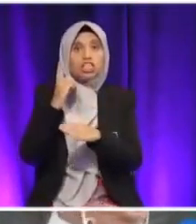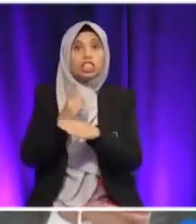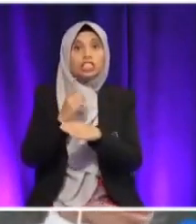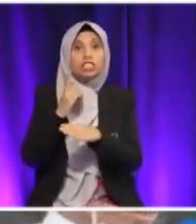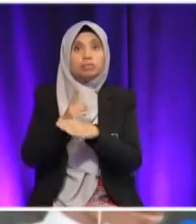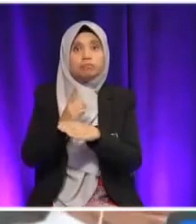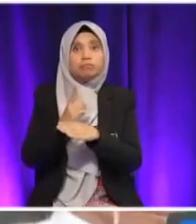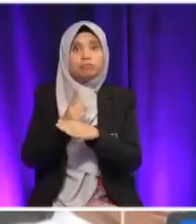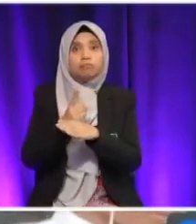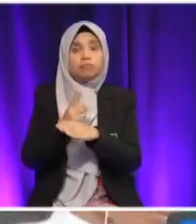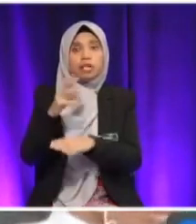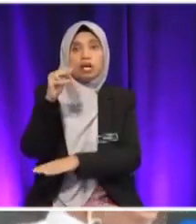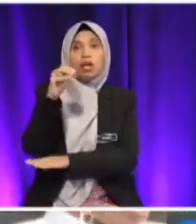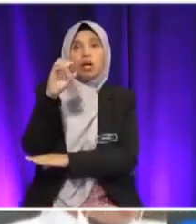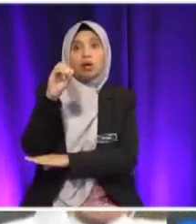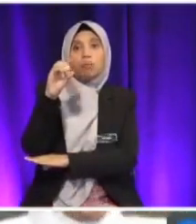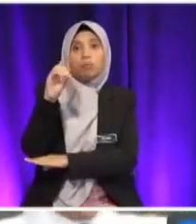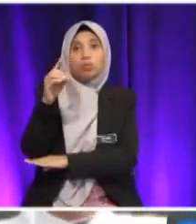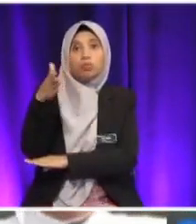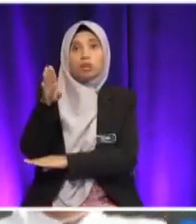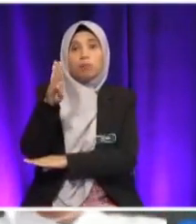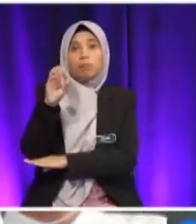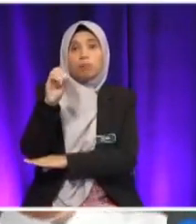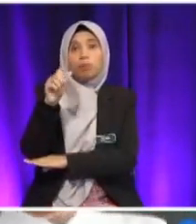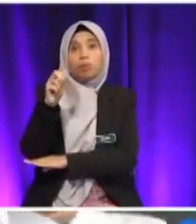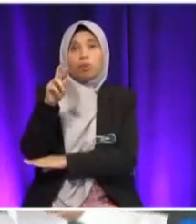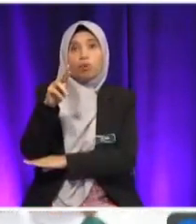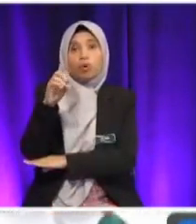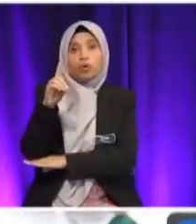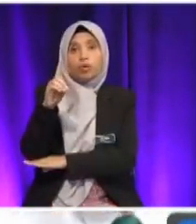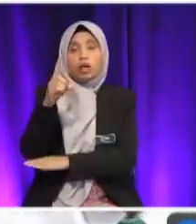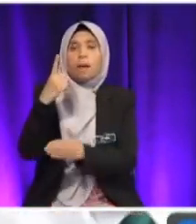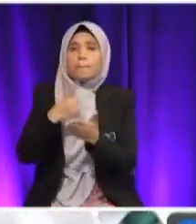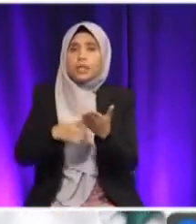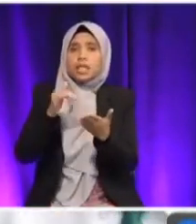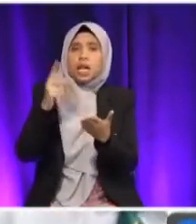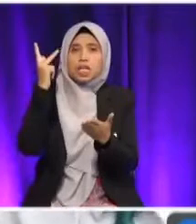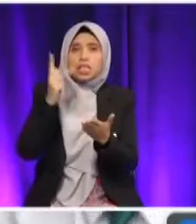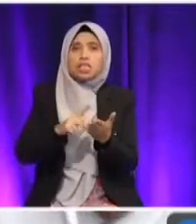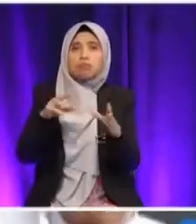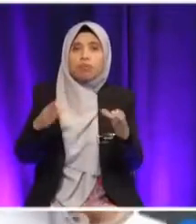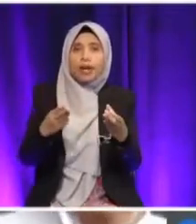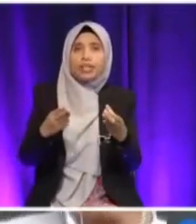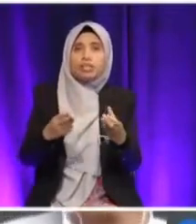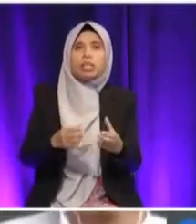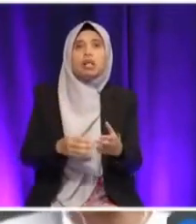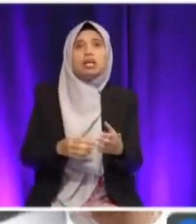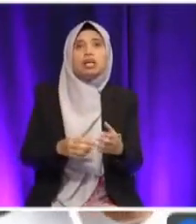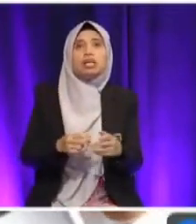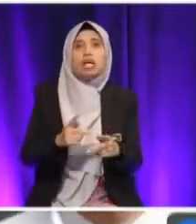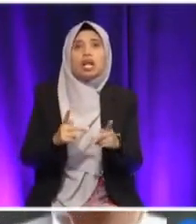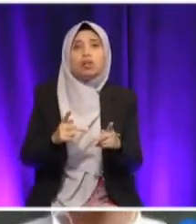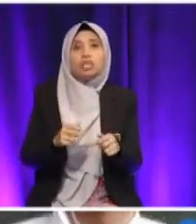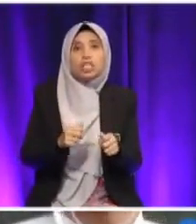Ini menyebut bahwa amoeba dia jinak jadi api dan aku bikin gue kali dia lari